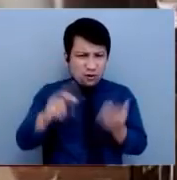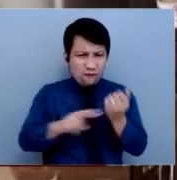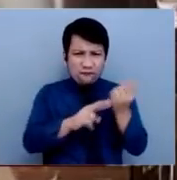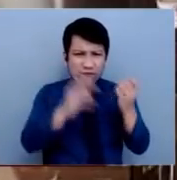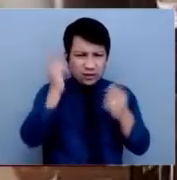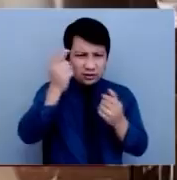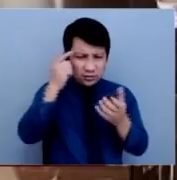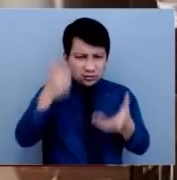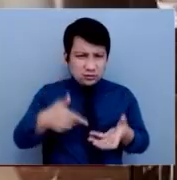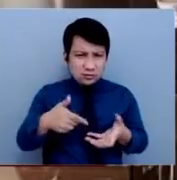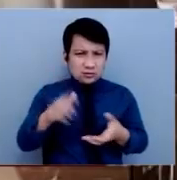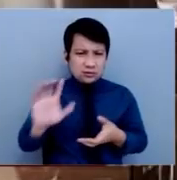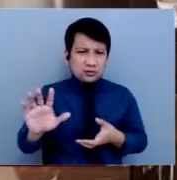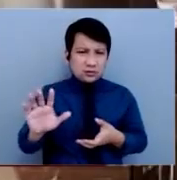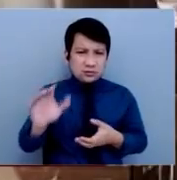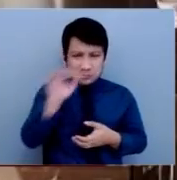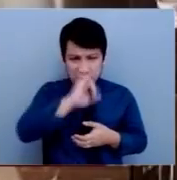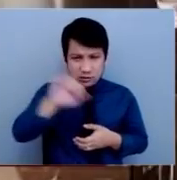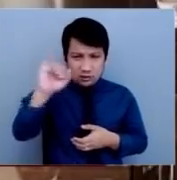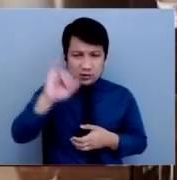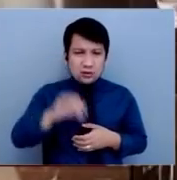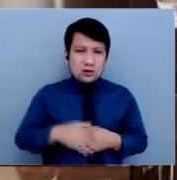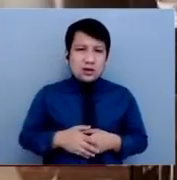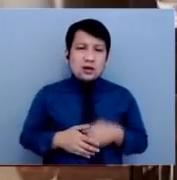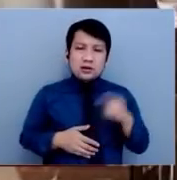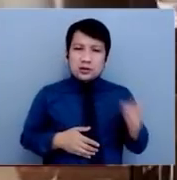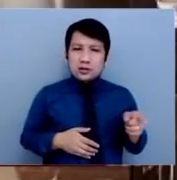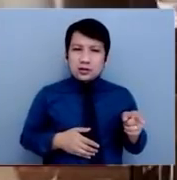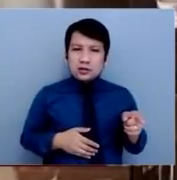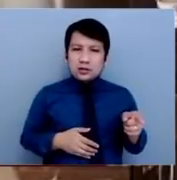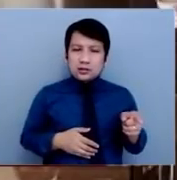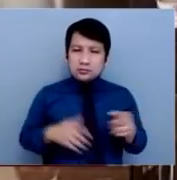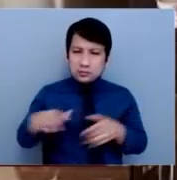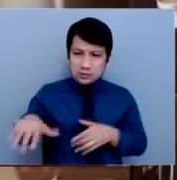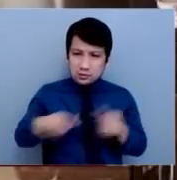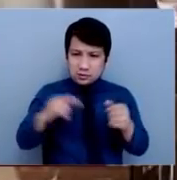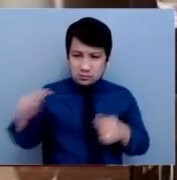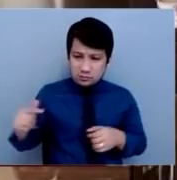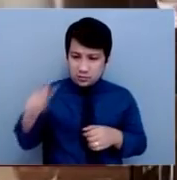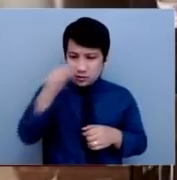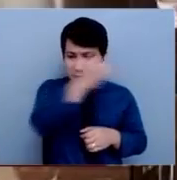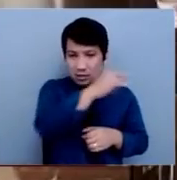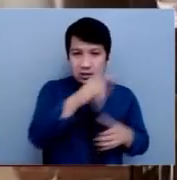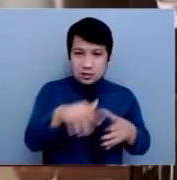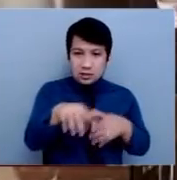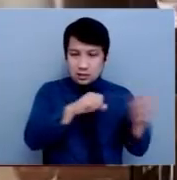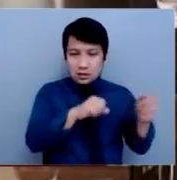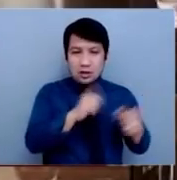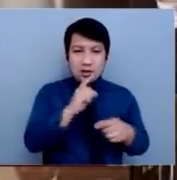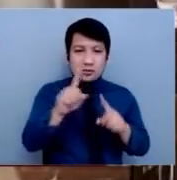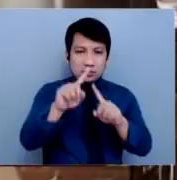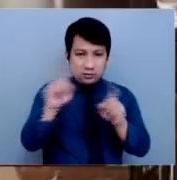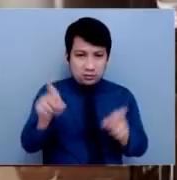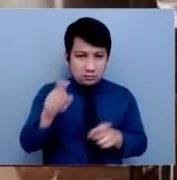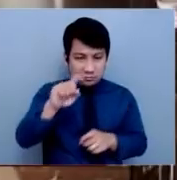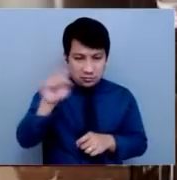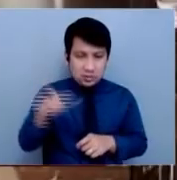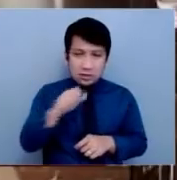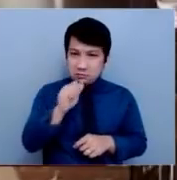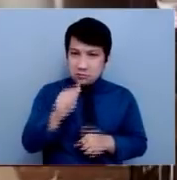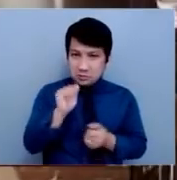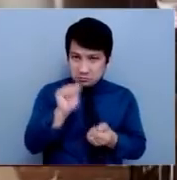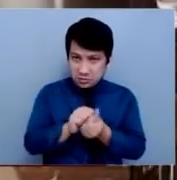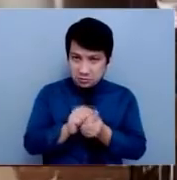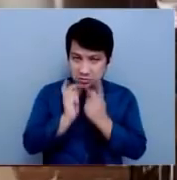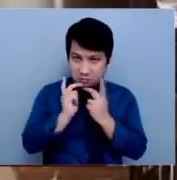of Ilocos. Apo. And yung pag-alis niya ng bansa ay matatawag ba nating hindi na siya